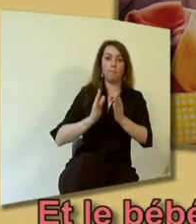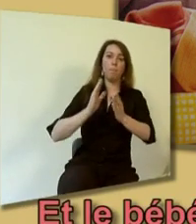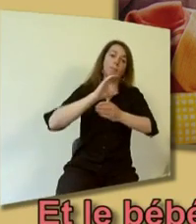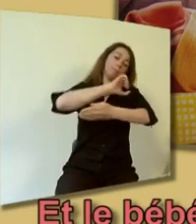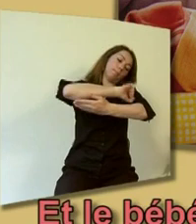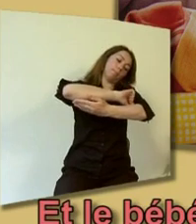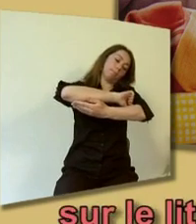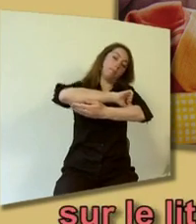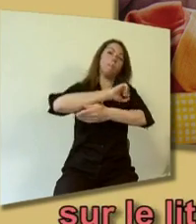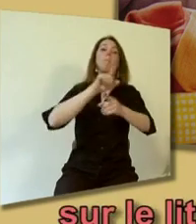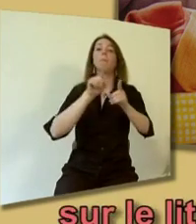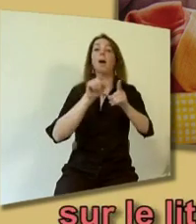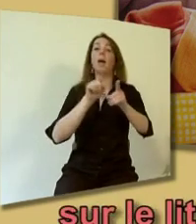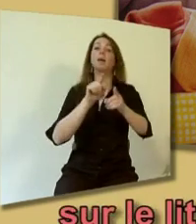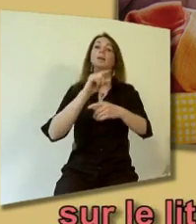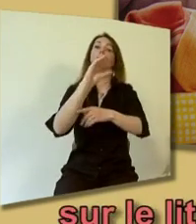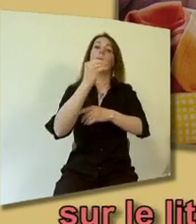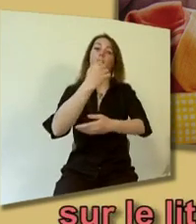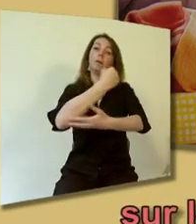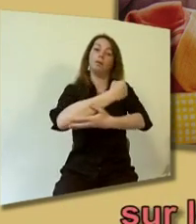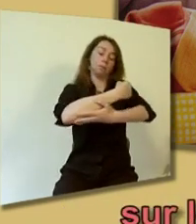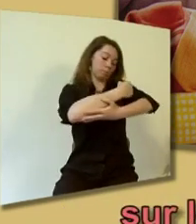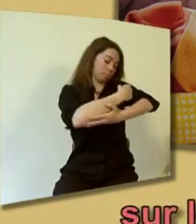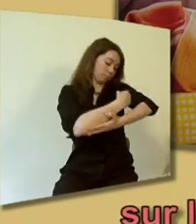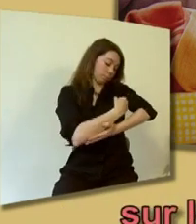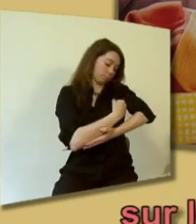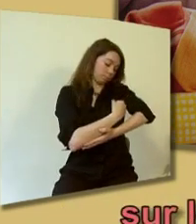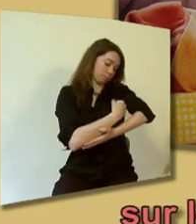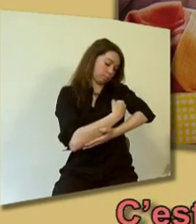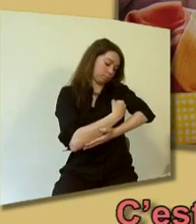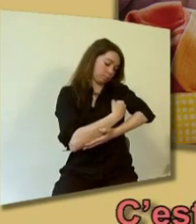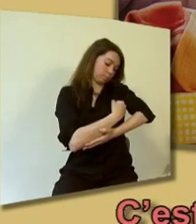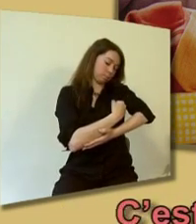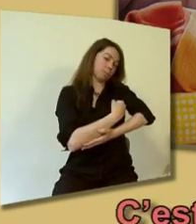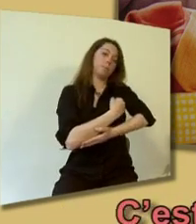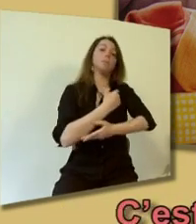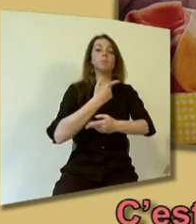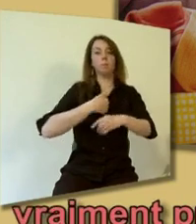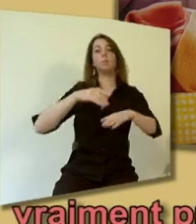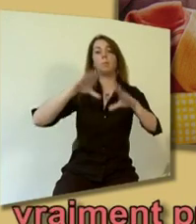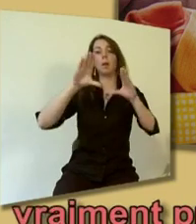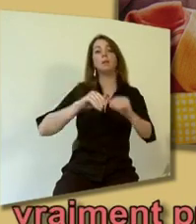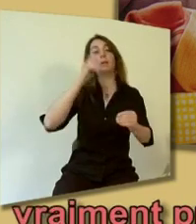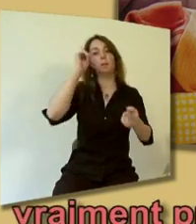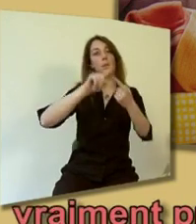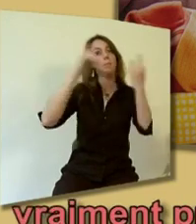aussi allongé sur le lit face à sa maman, sur le côté aussi. C'est une position vraiment pratique pour la